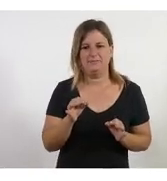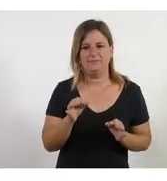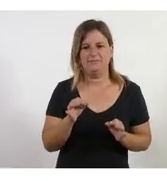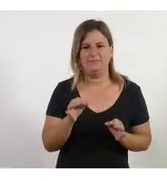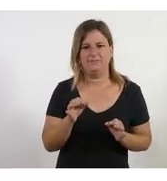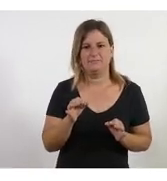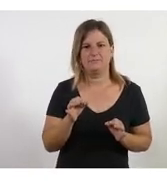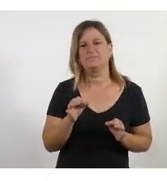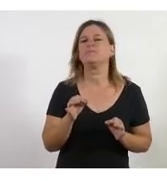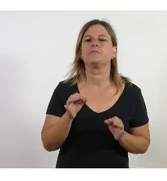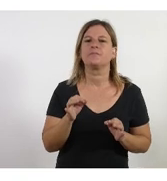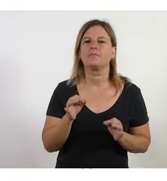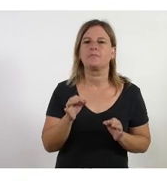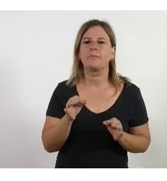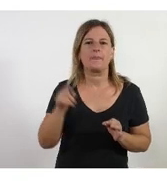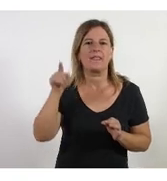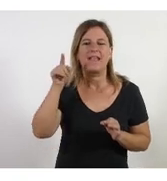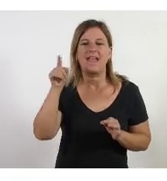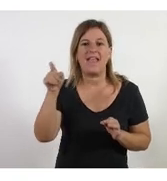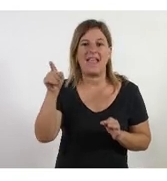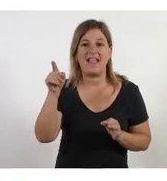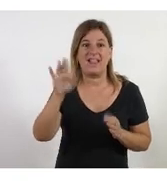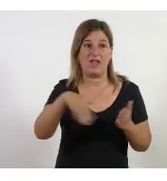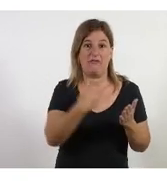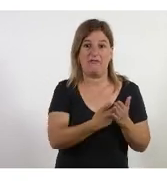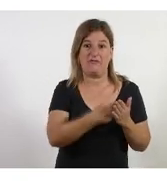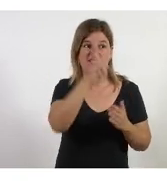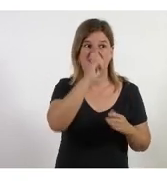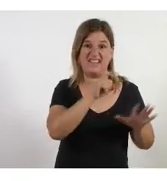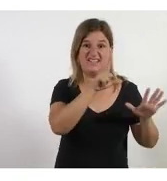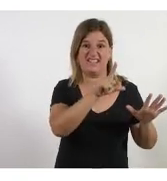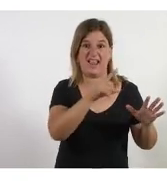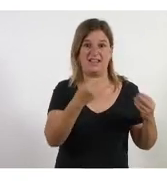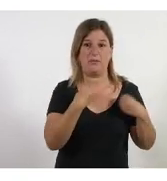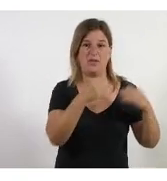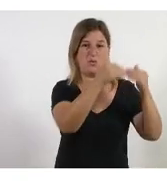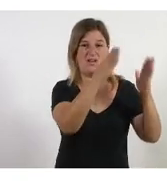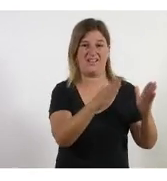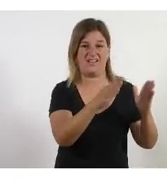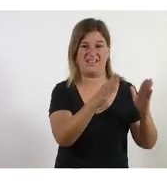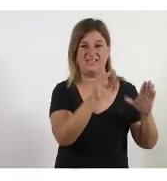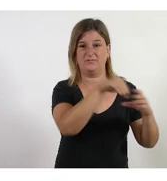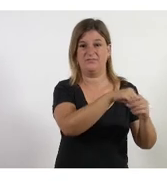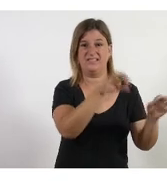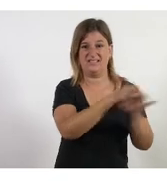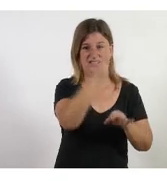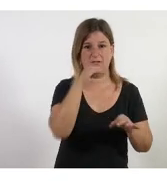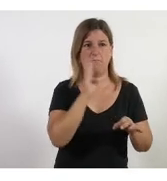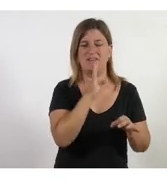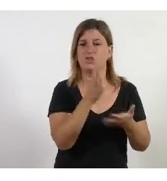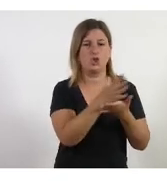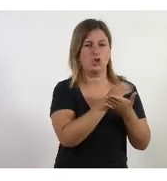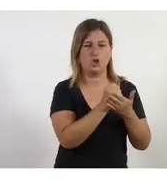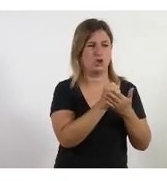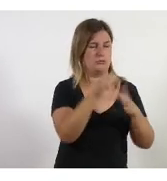vam anar allà. Ell ha viscut tota la vida, havia viscut fins al moment en un orfenat. I aquest orfenat era de negres, està tot rodejat